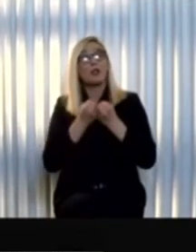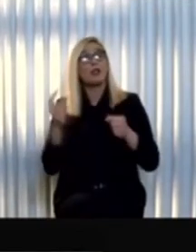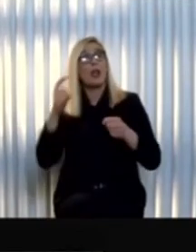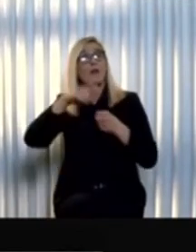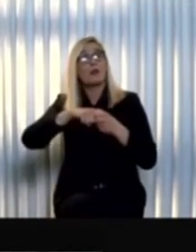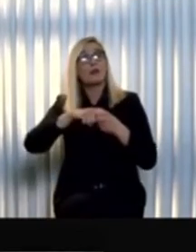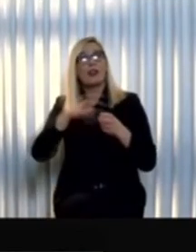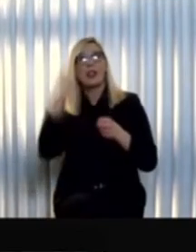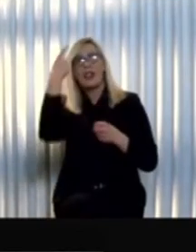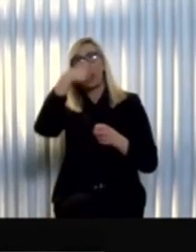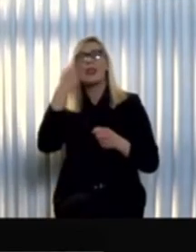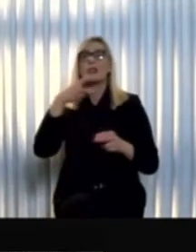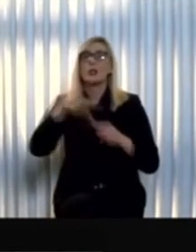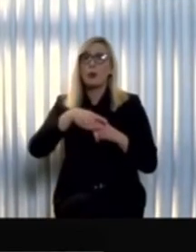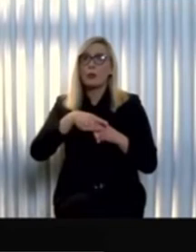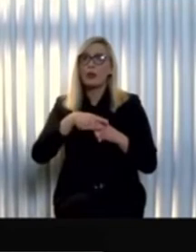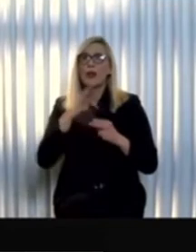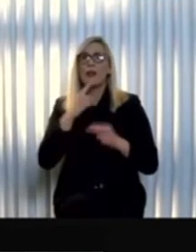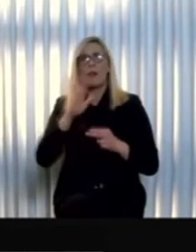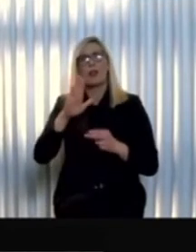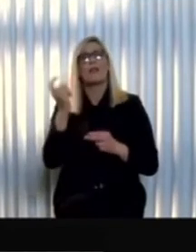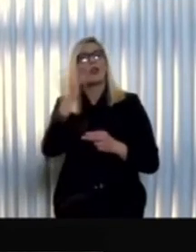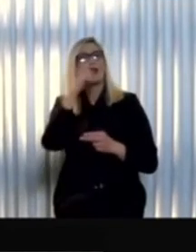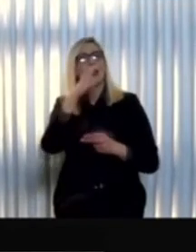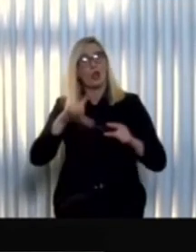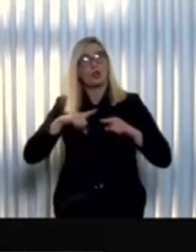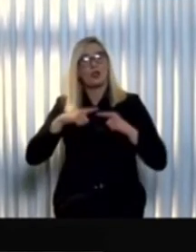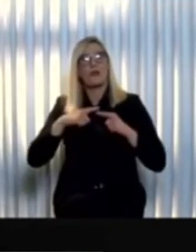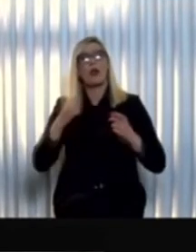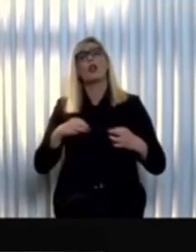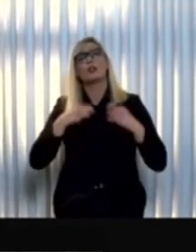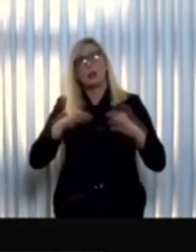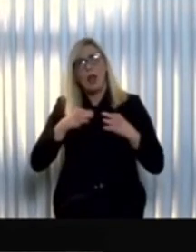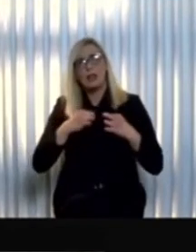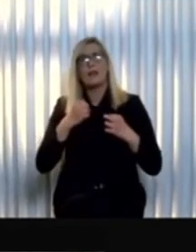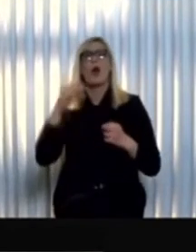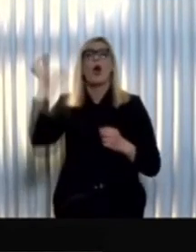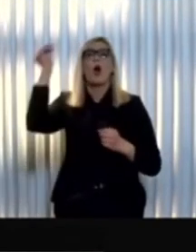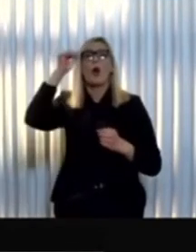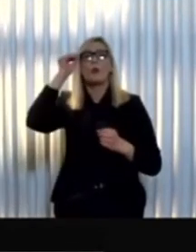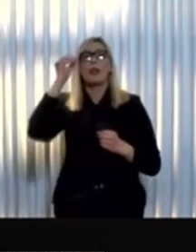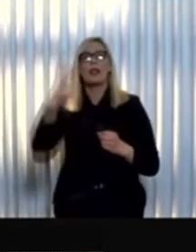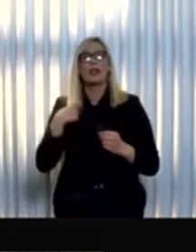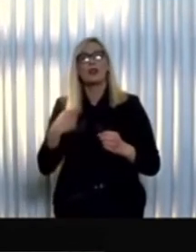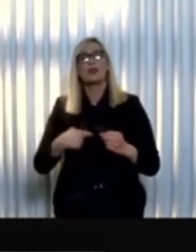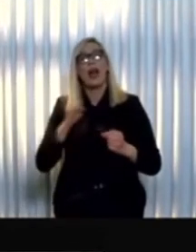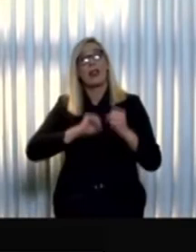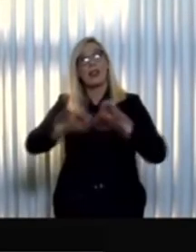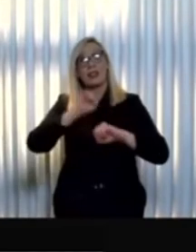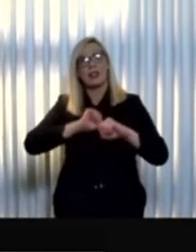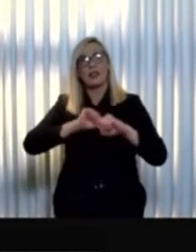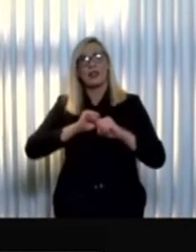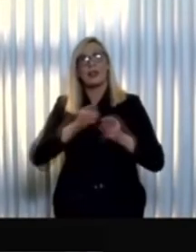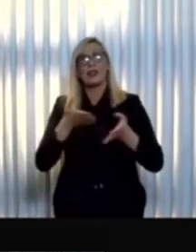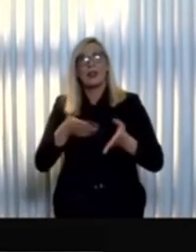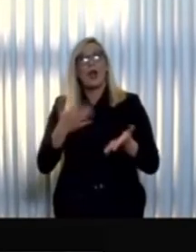на лицата со попреченост во нивното секојдневие, во здравството, образованието и социјалната заштита. Затоа